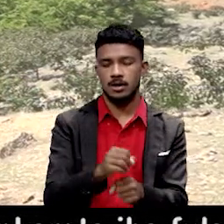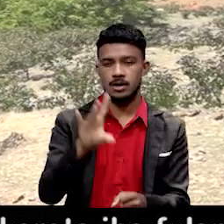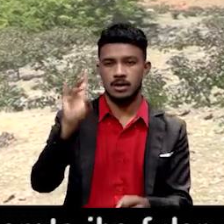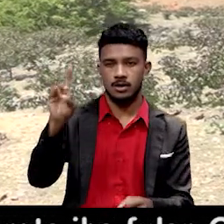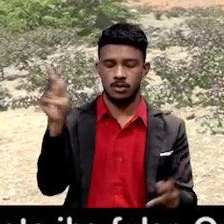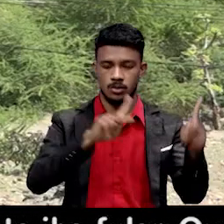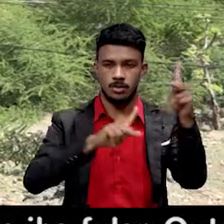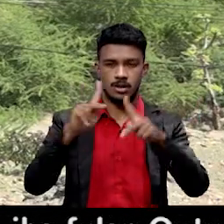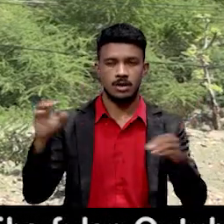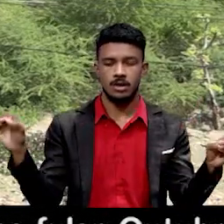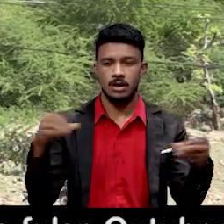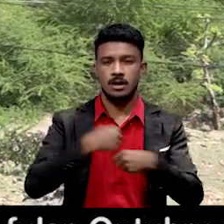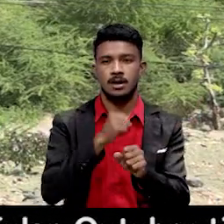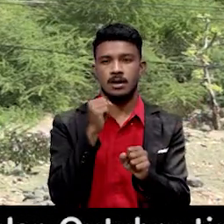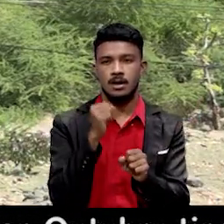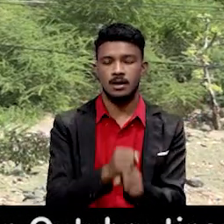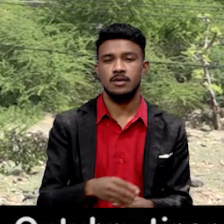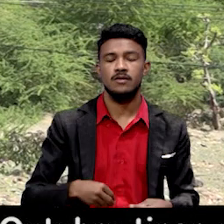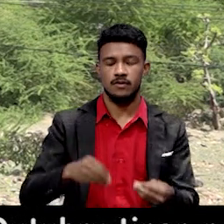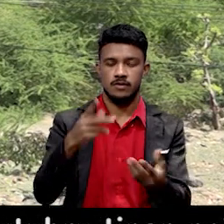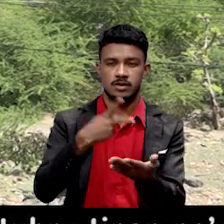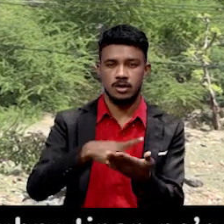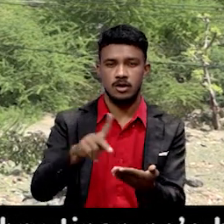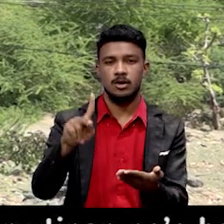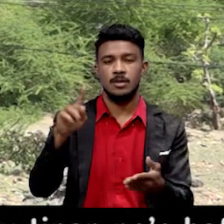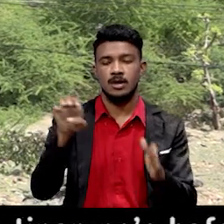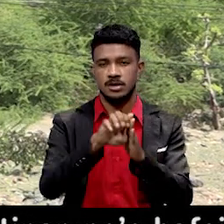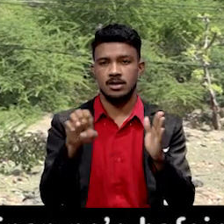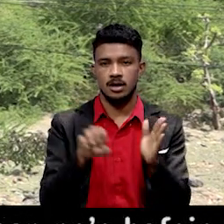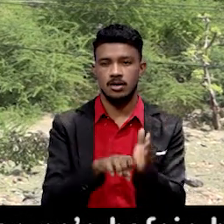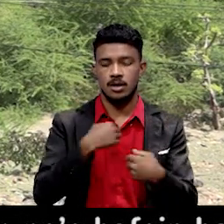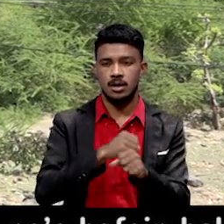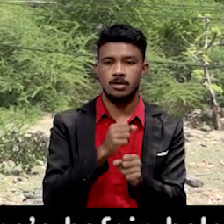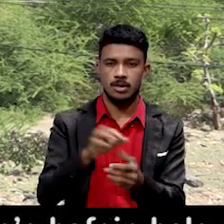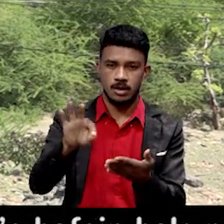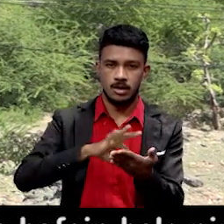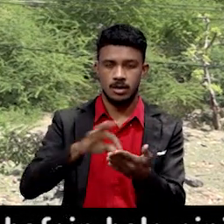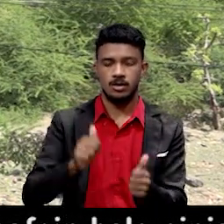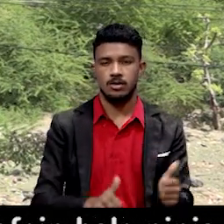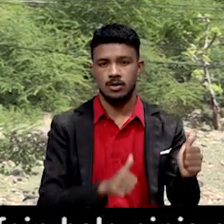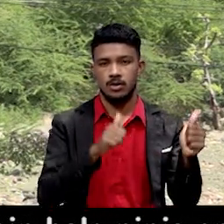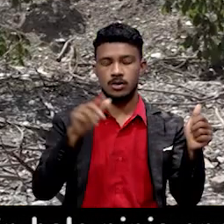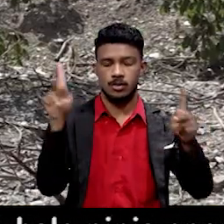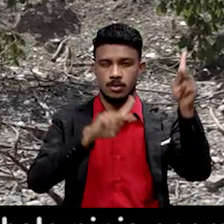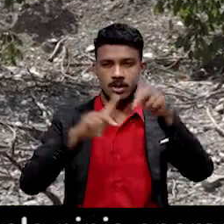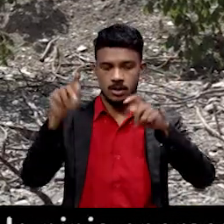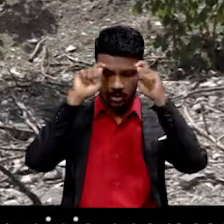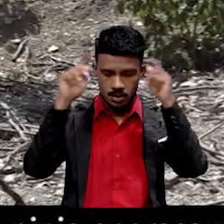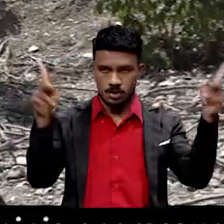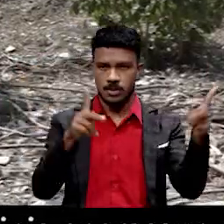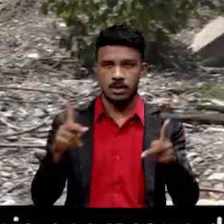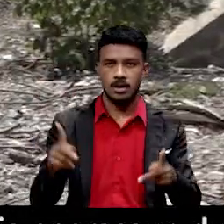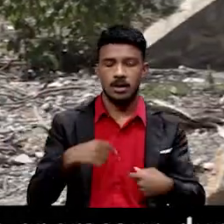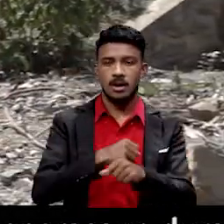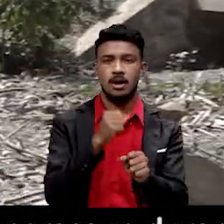ne sila halo arrendamento ba estado no baseia ba kontratu ne, kompanya Timor Plaza decidi konstrui